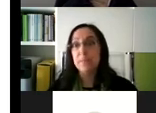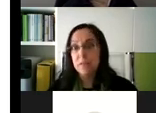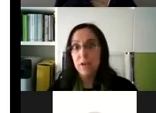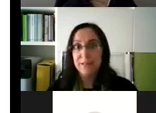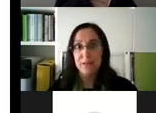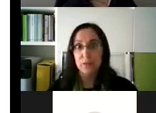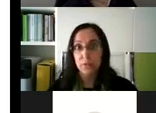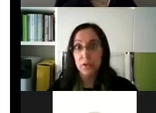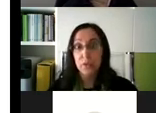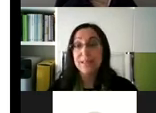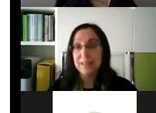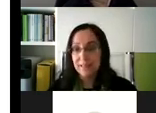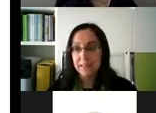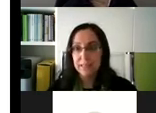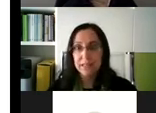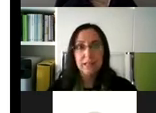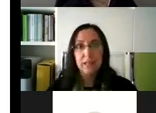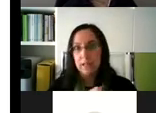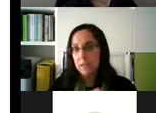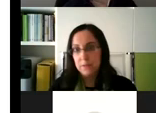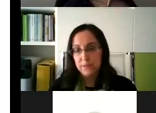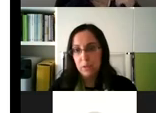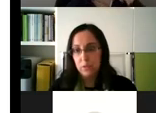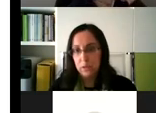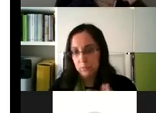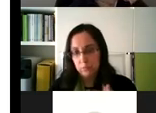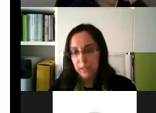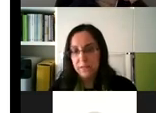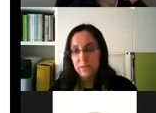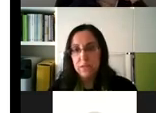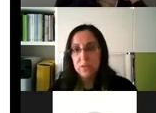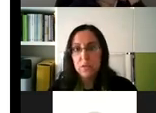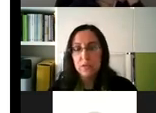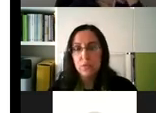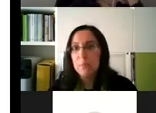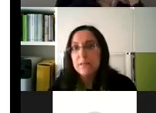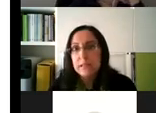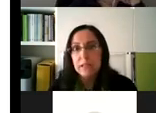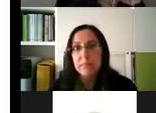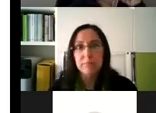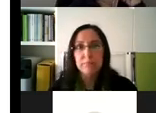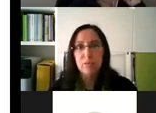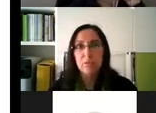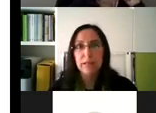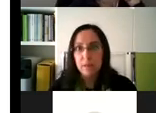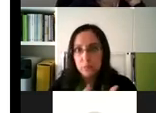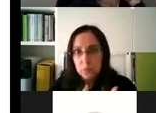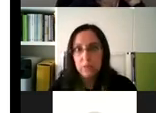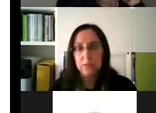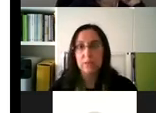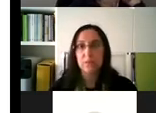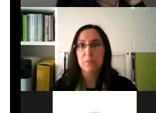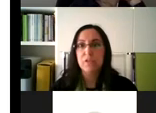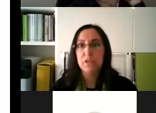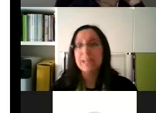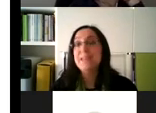fossero i tipi di violenza contro le donne trattati seguendo quindi una classificazione sulla base di letteratura